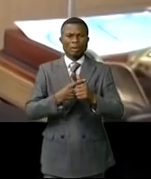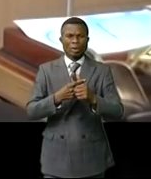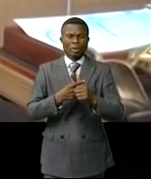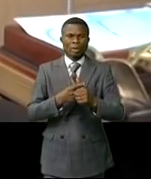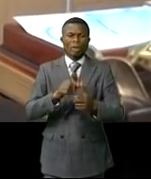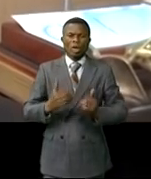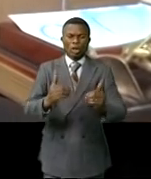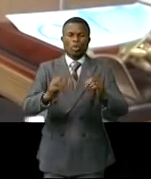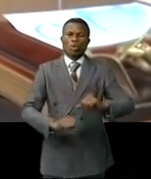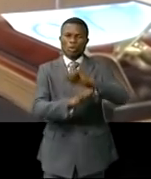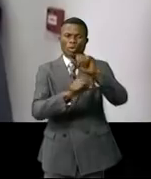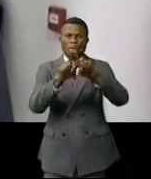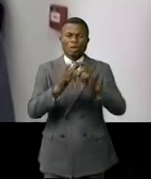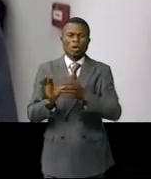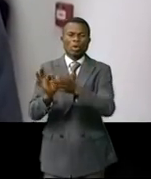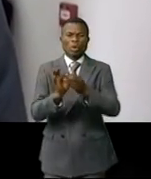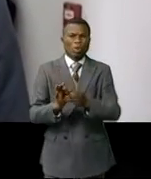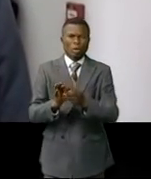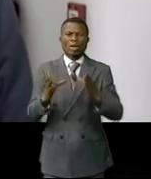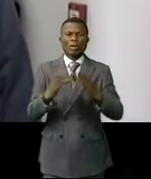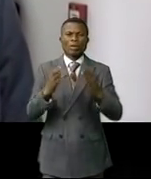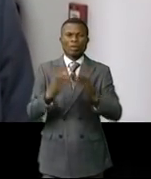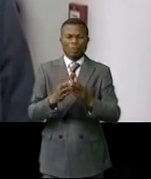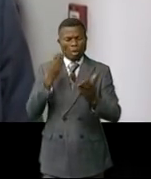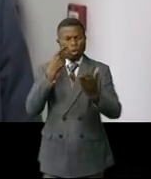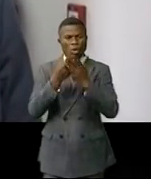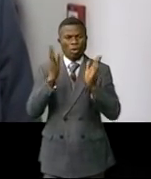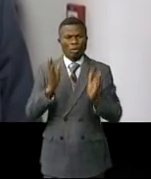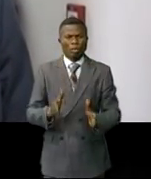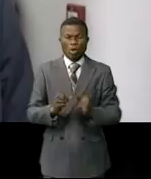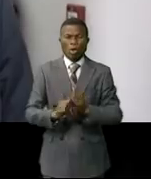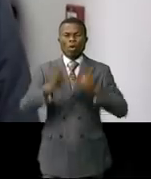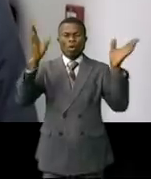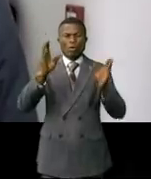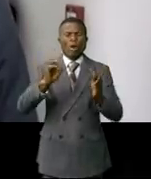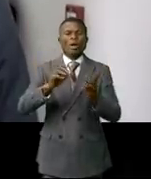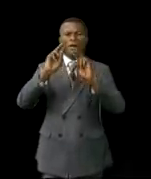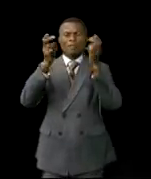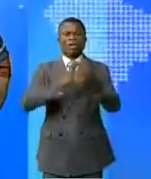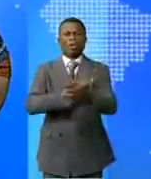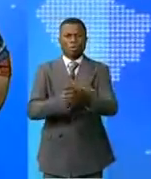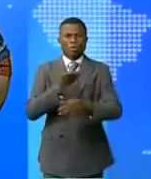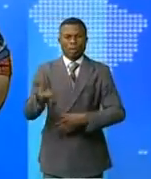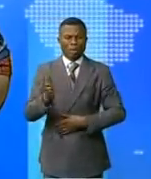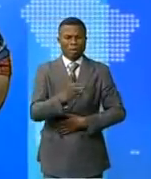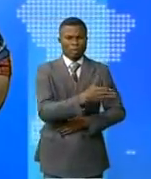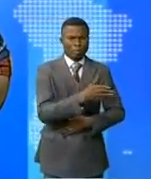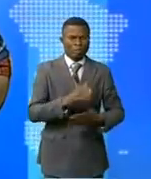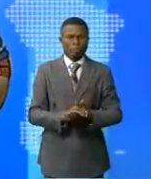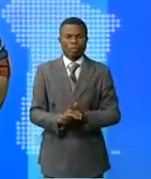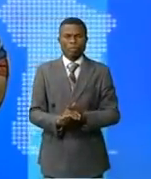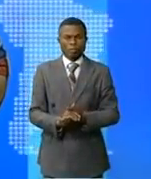poursuite du soutien et de la coopération avec l'Observatoire volcanologique de Goma. Au